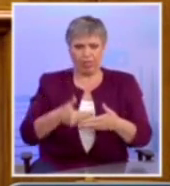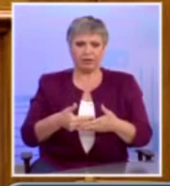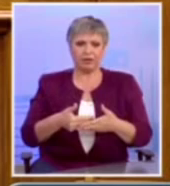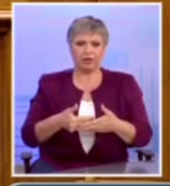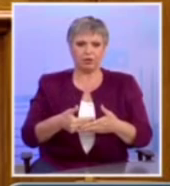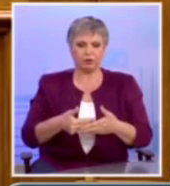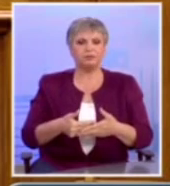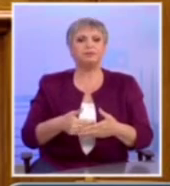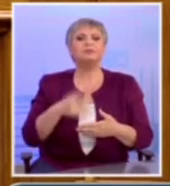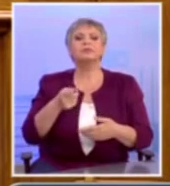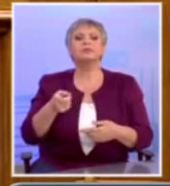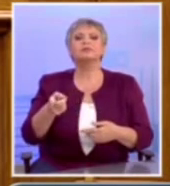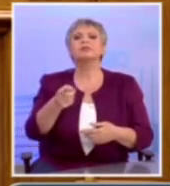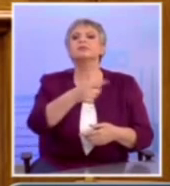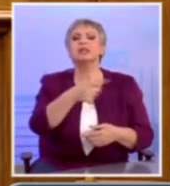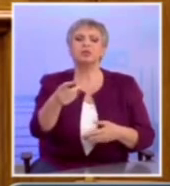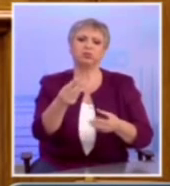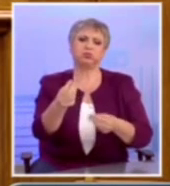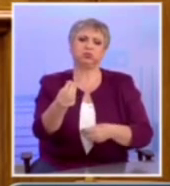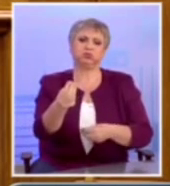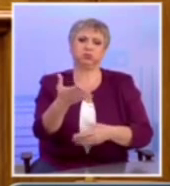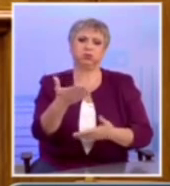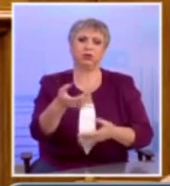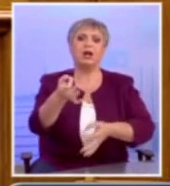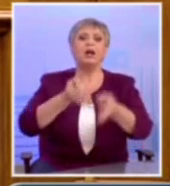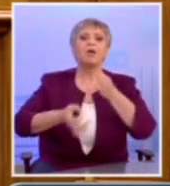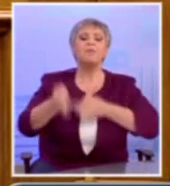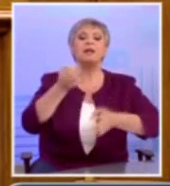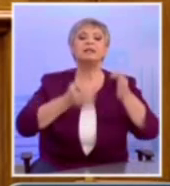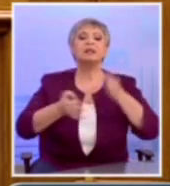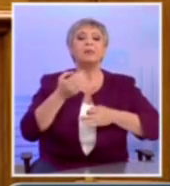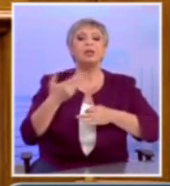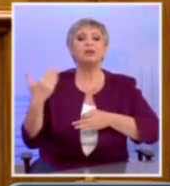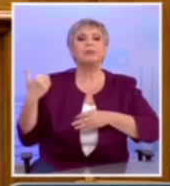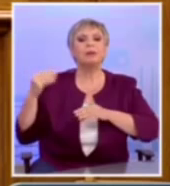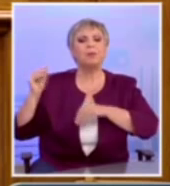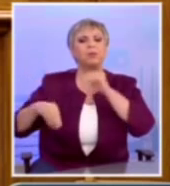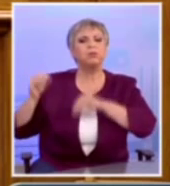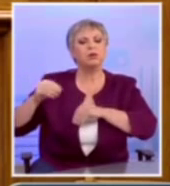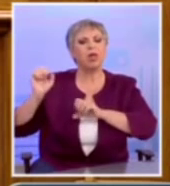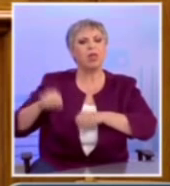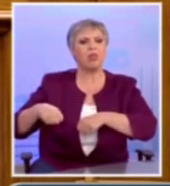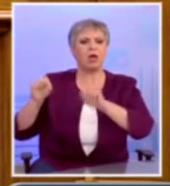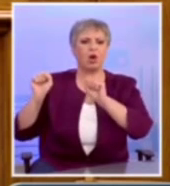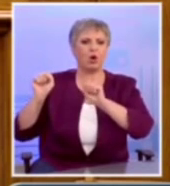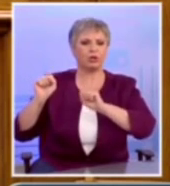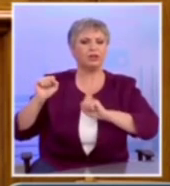Μας είπατε πολύ ότι η επιτυχία στο δημοψήφισμα ήτανε